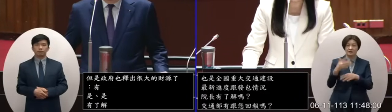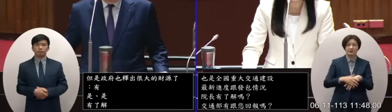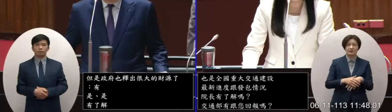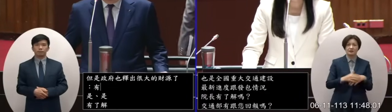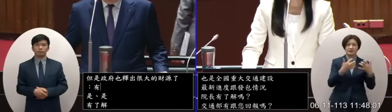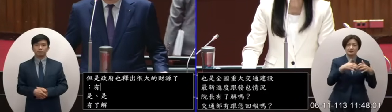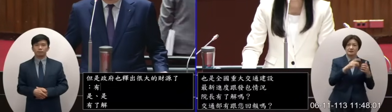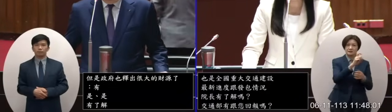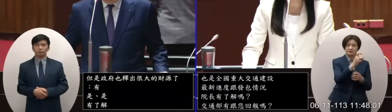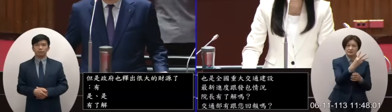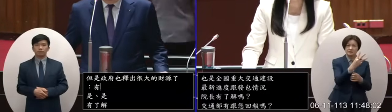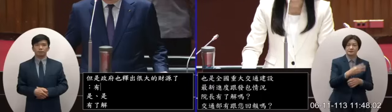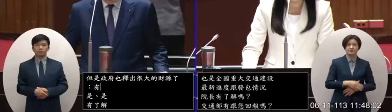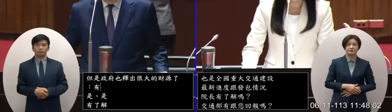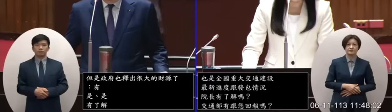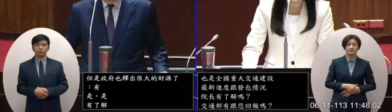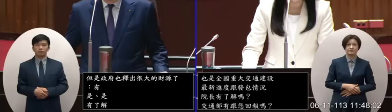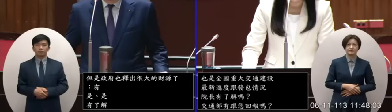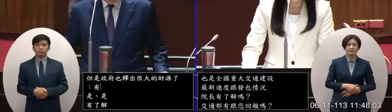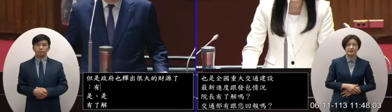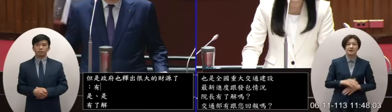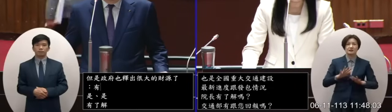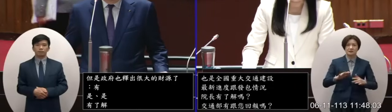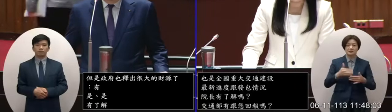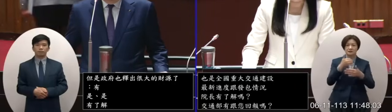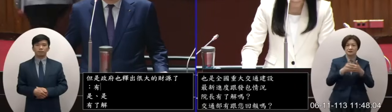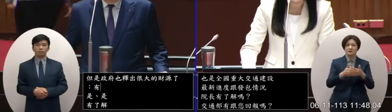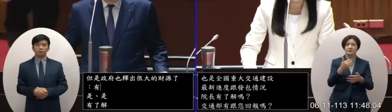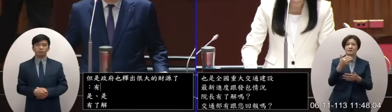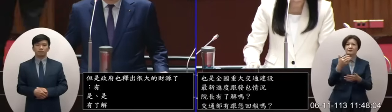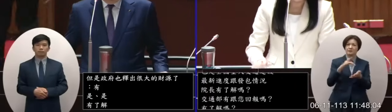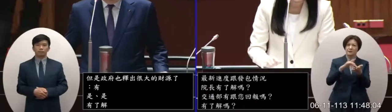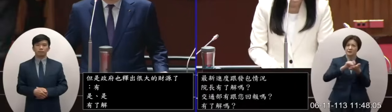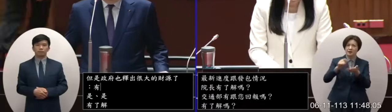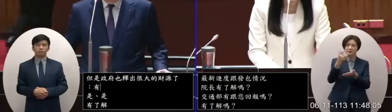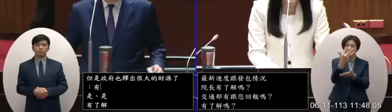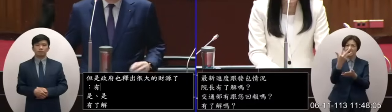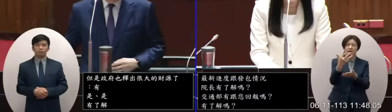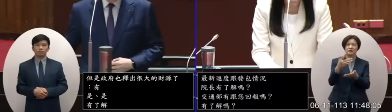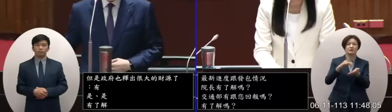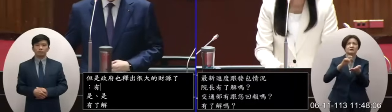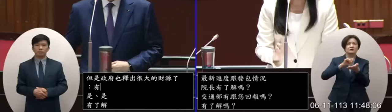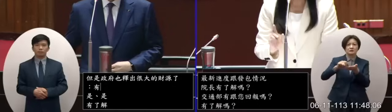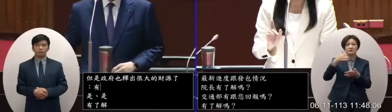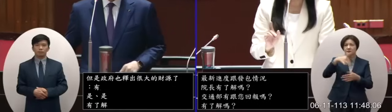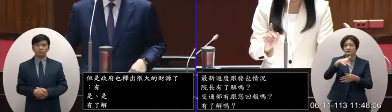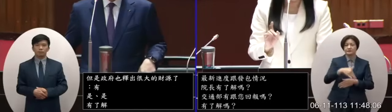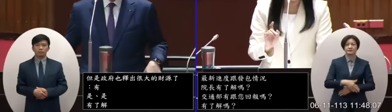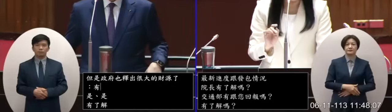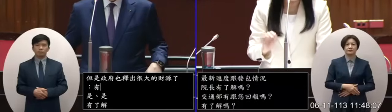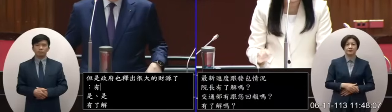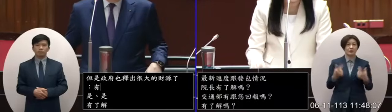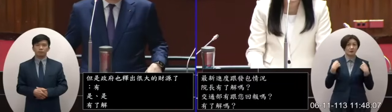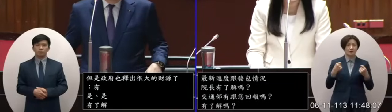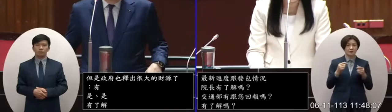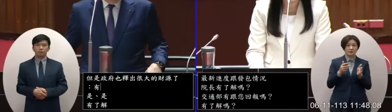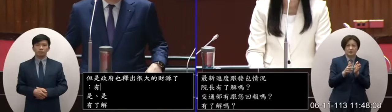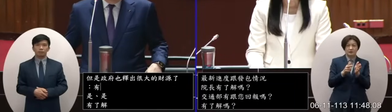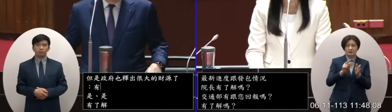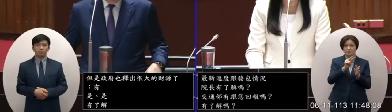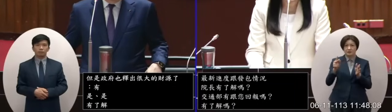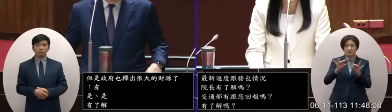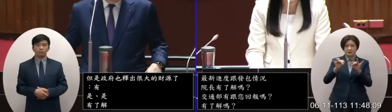标13标，都还各有8个标没有办法发包哦。所以我们在看到原本啊，我们铁路地下化